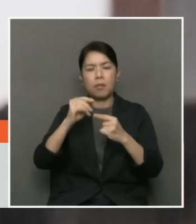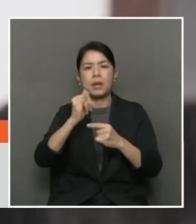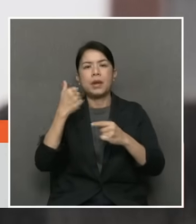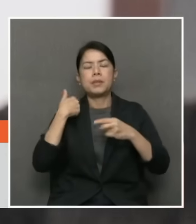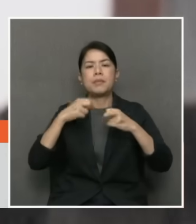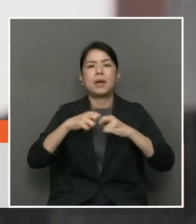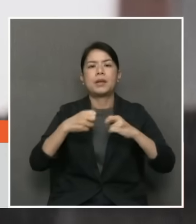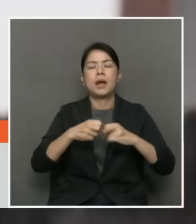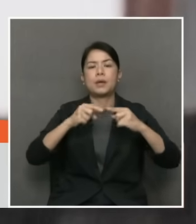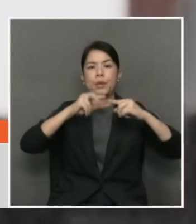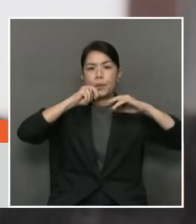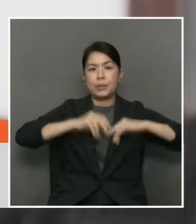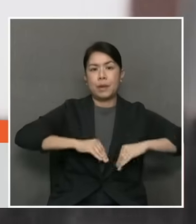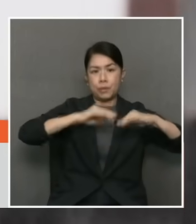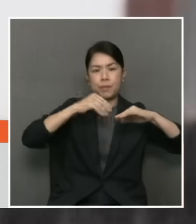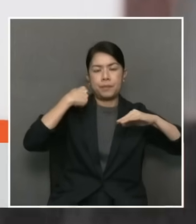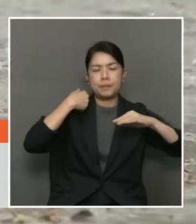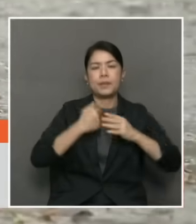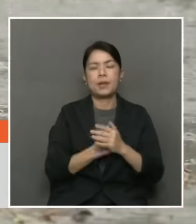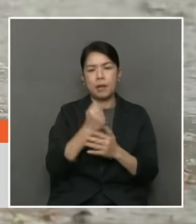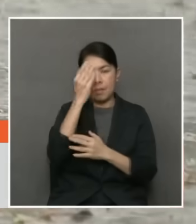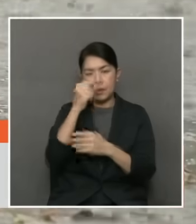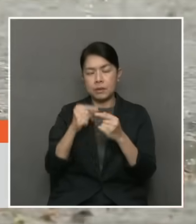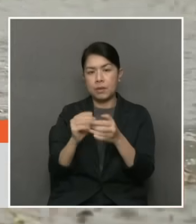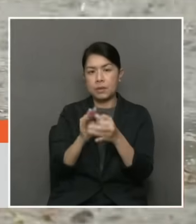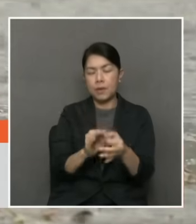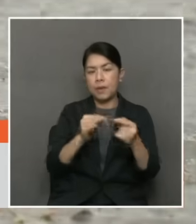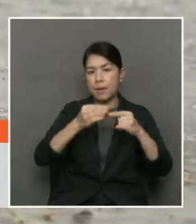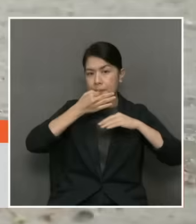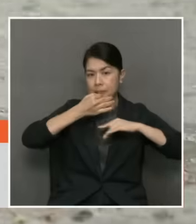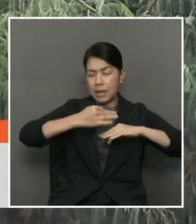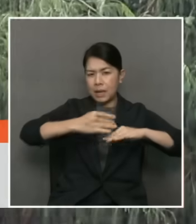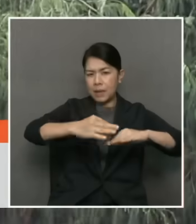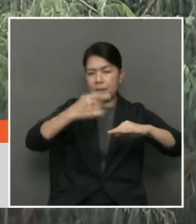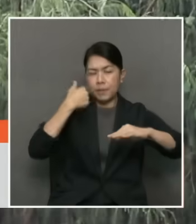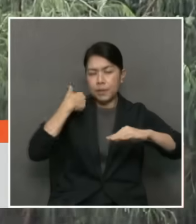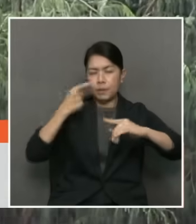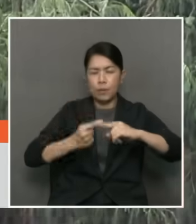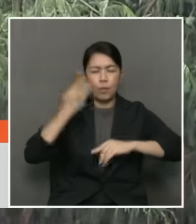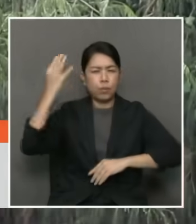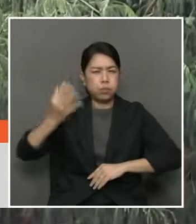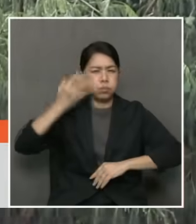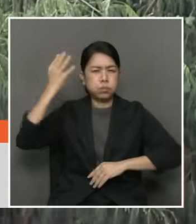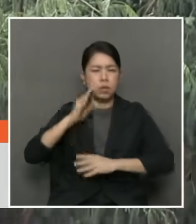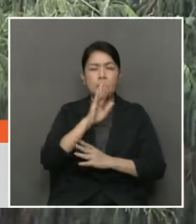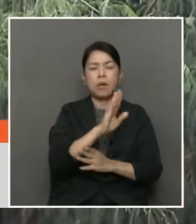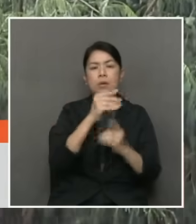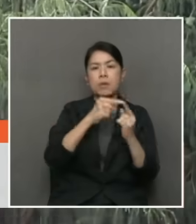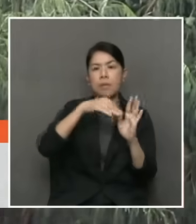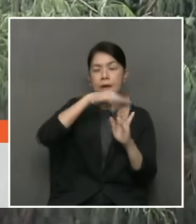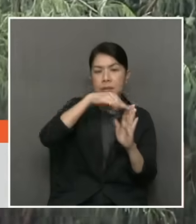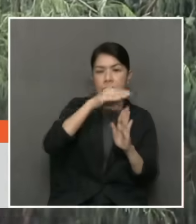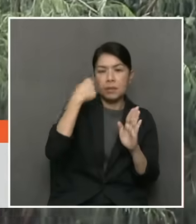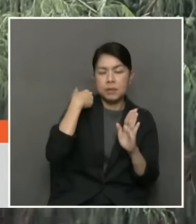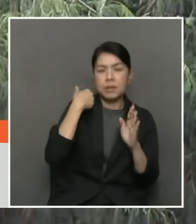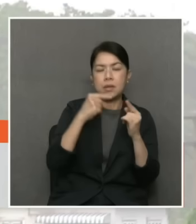พลันและน้ำป่าไหลหลากนะคะเนื่องจากร่องมรสุมกำลังแรงพาดผ่านภาคเหนือตอนบนและภาคตะวันออกเฉียงเหนือ